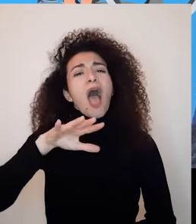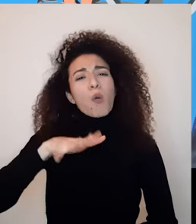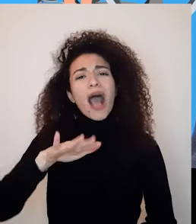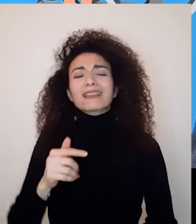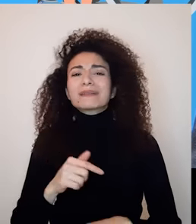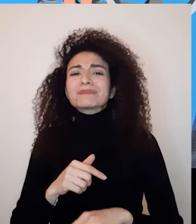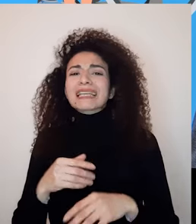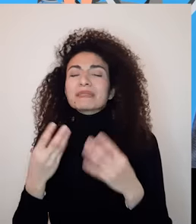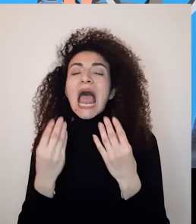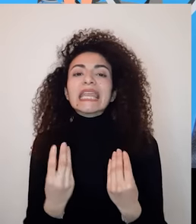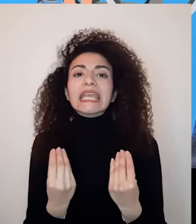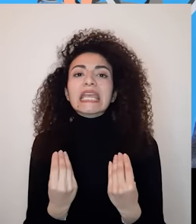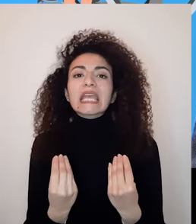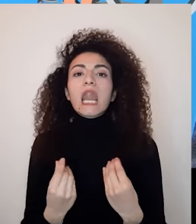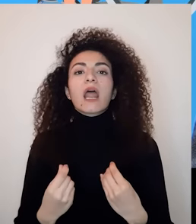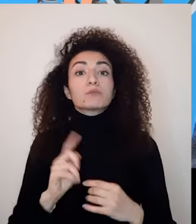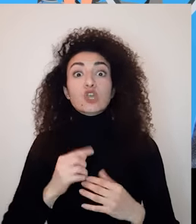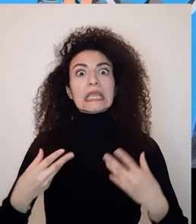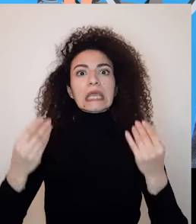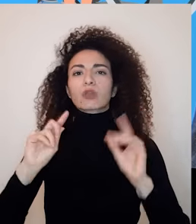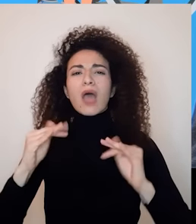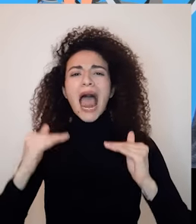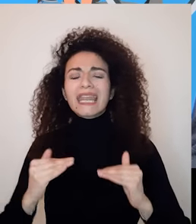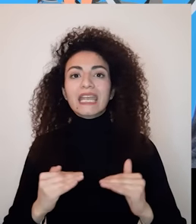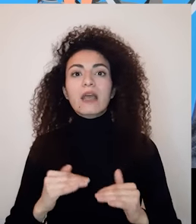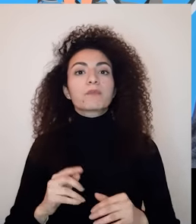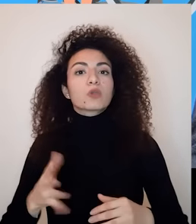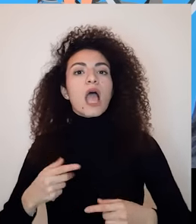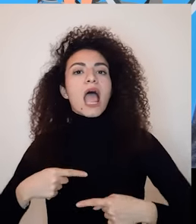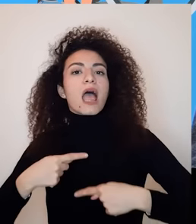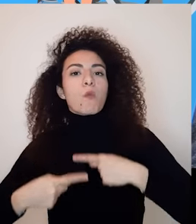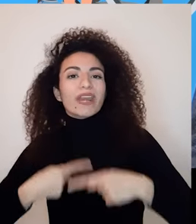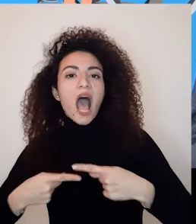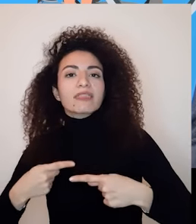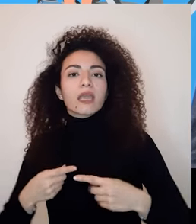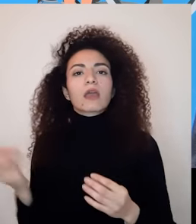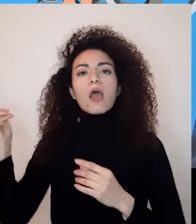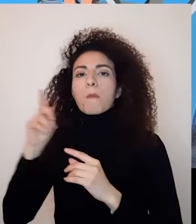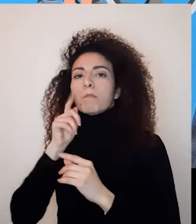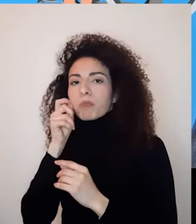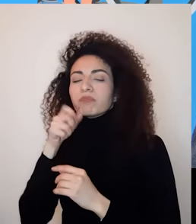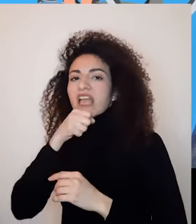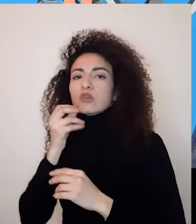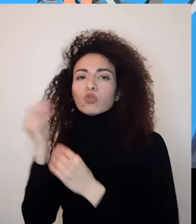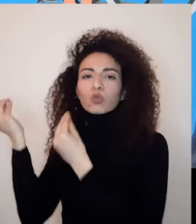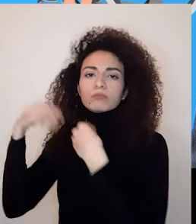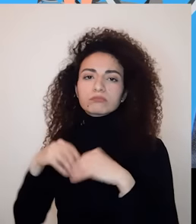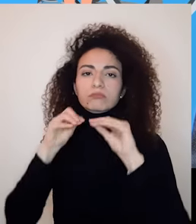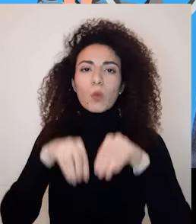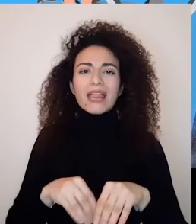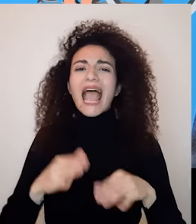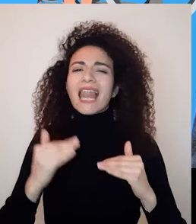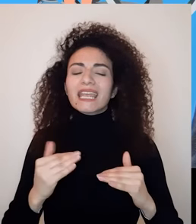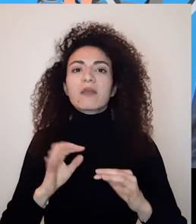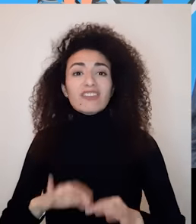وببعض الأحيان النادرة بيكون سبب الإعاقة وراثي وممكن هون تنتقل للجنين، والتحاليل الطبية الوراثية لازم